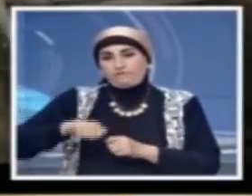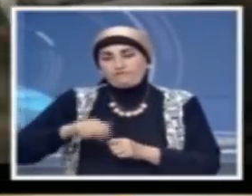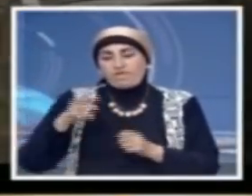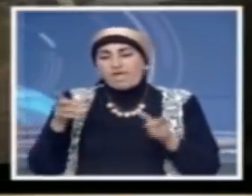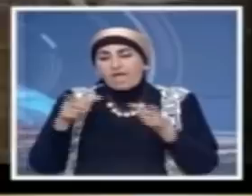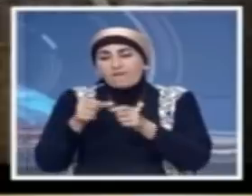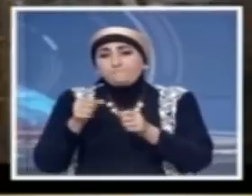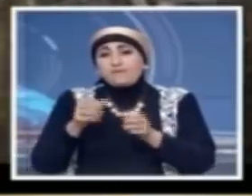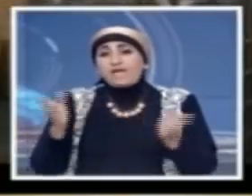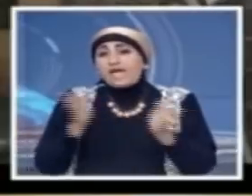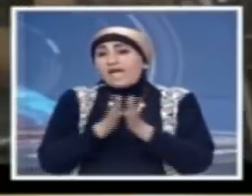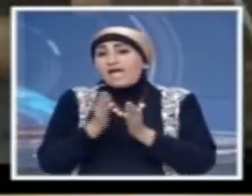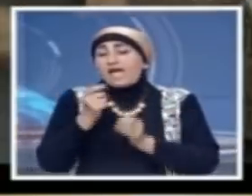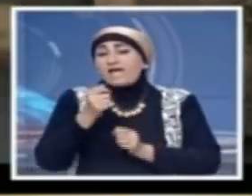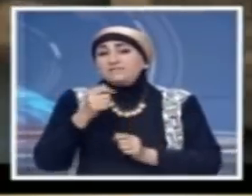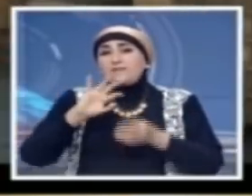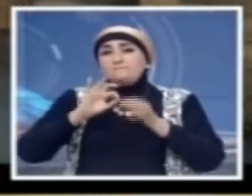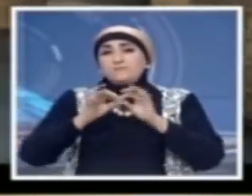بمضبوطات بلغت